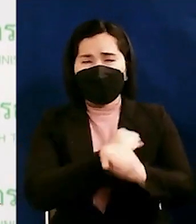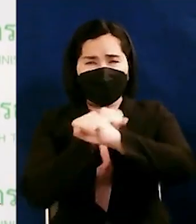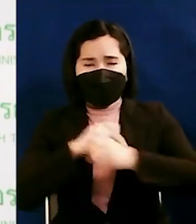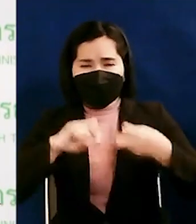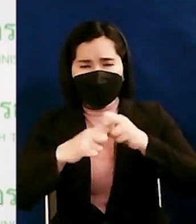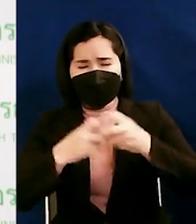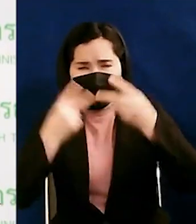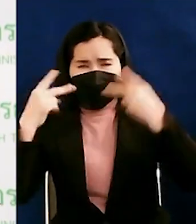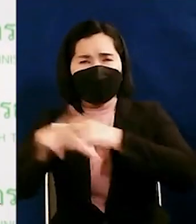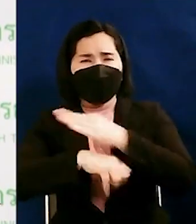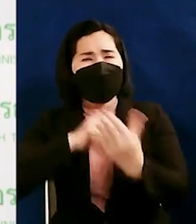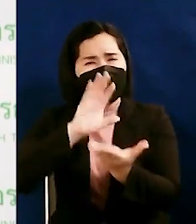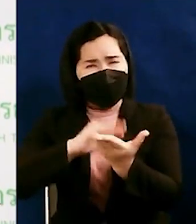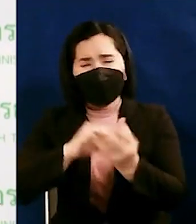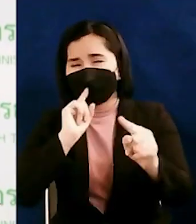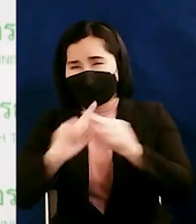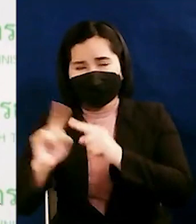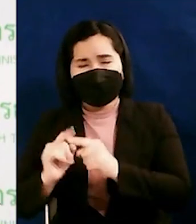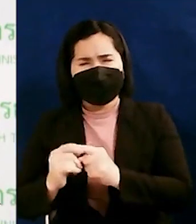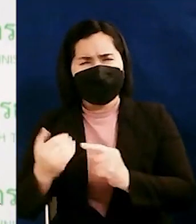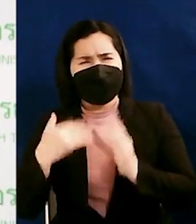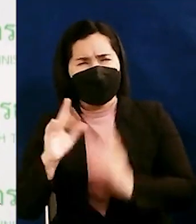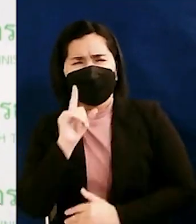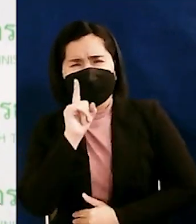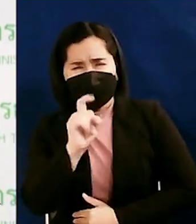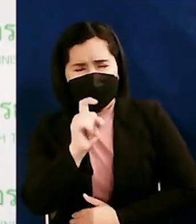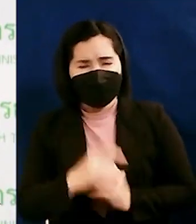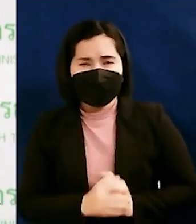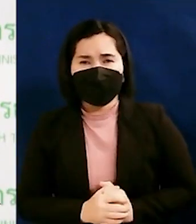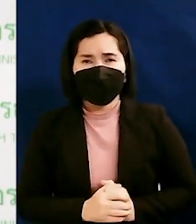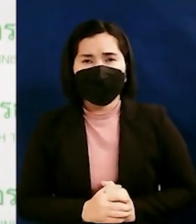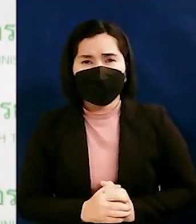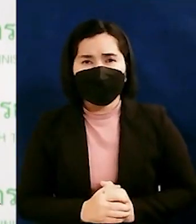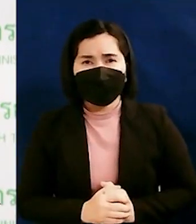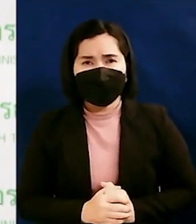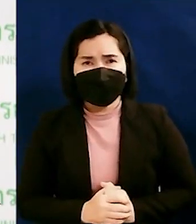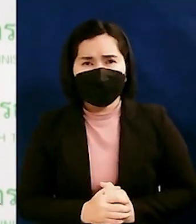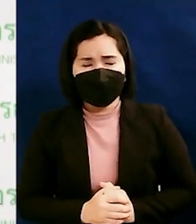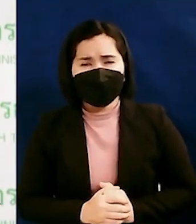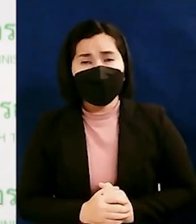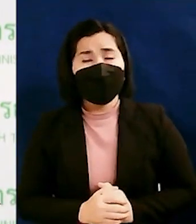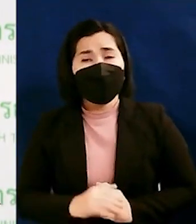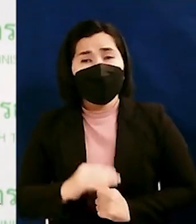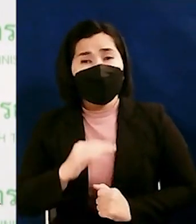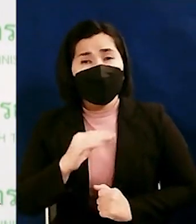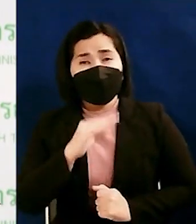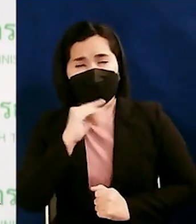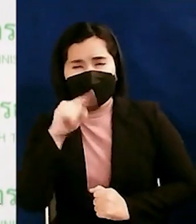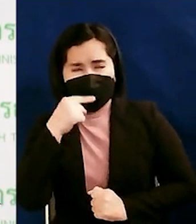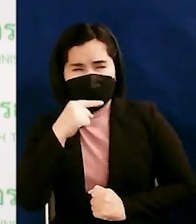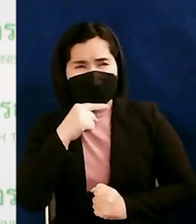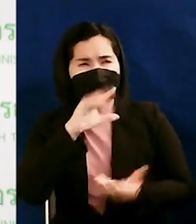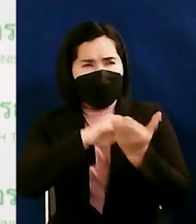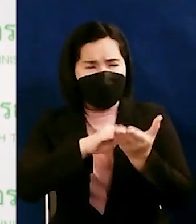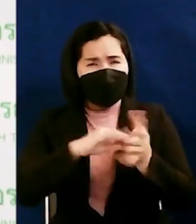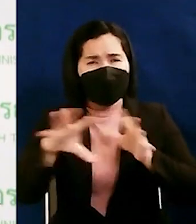ะแต่ว่าก็มีคำถามค่ะมีคนสงสัยว่าการกระทำลักษณะนี้นะคะมันเป็นการละเมิดข้อมูลส่วนบุคคลนะ